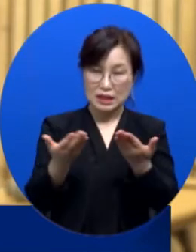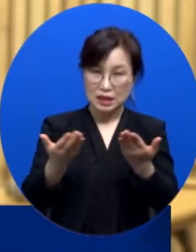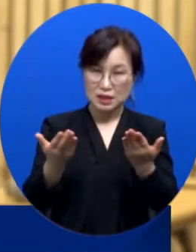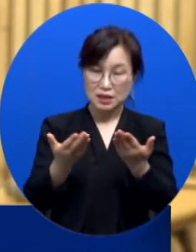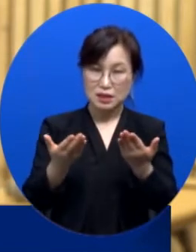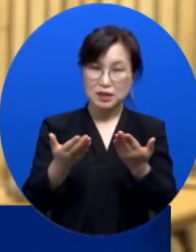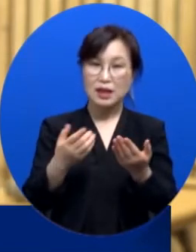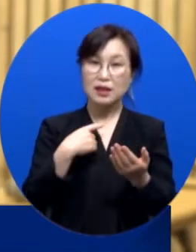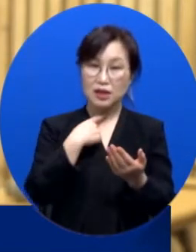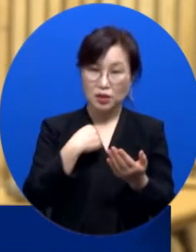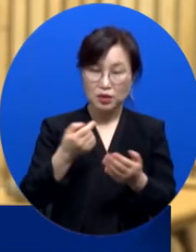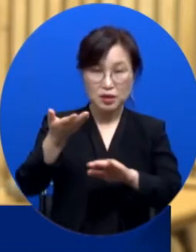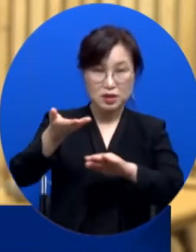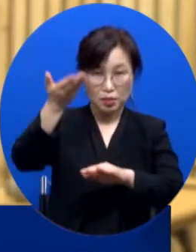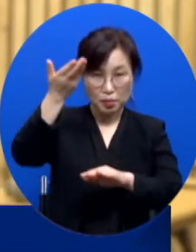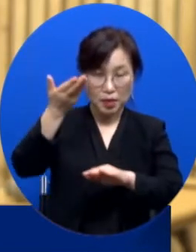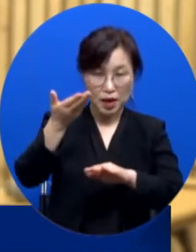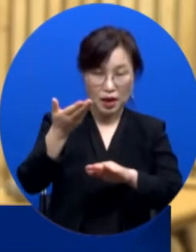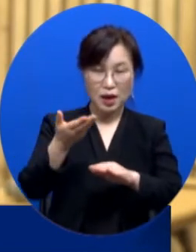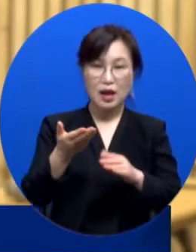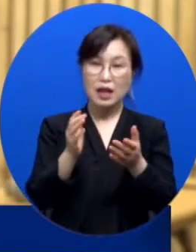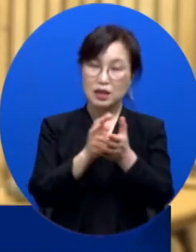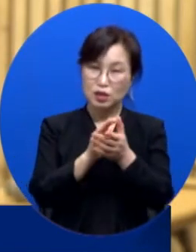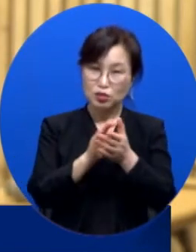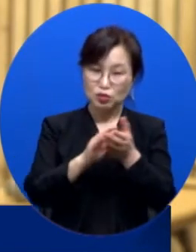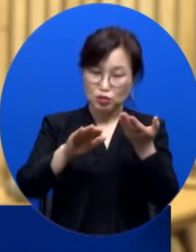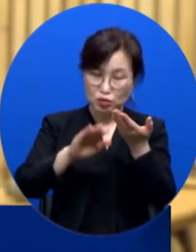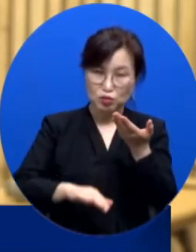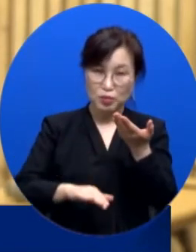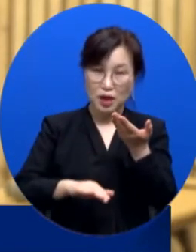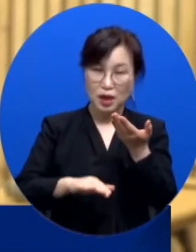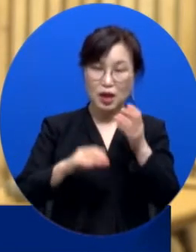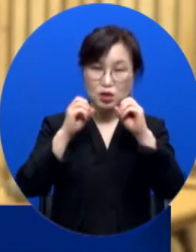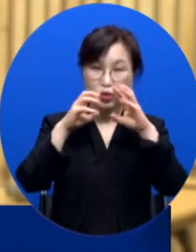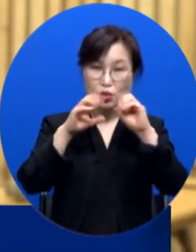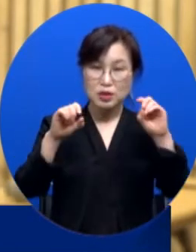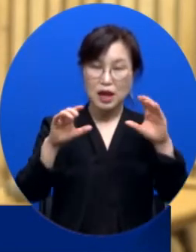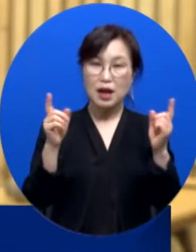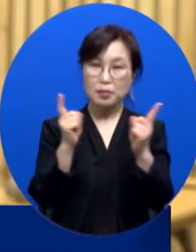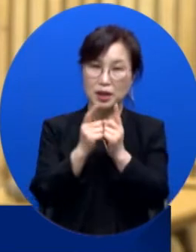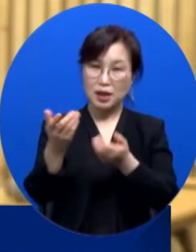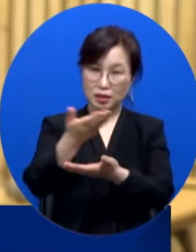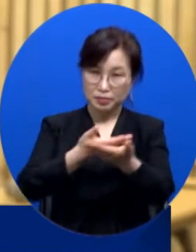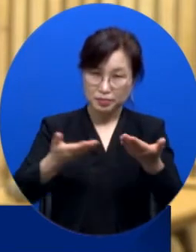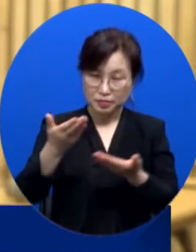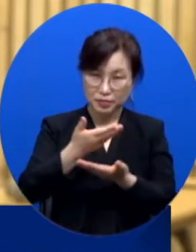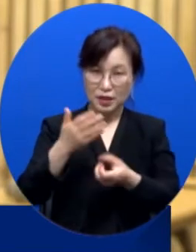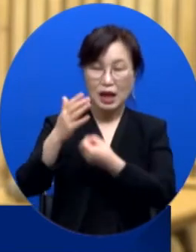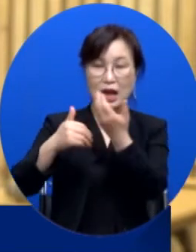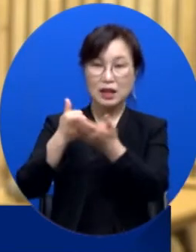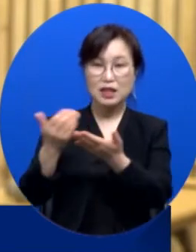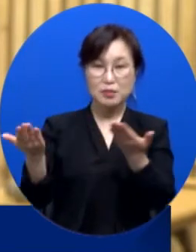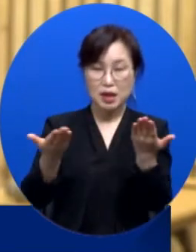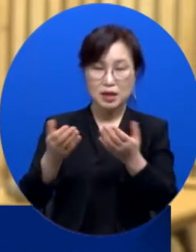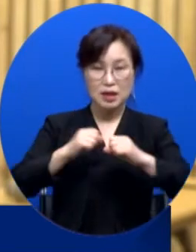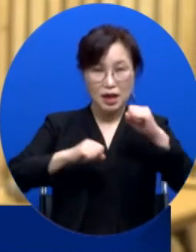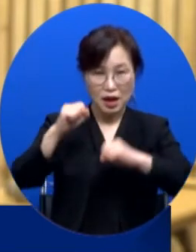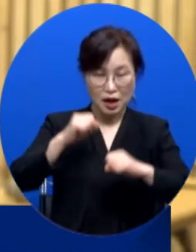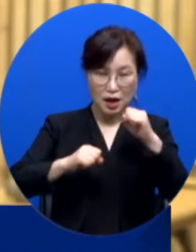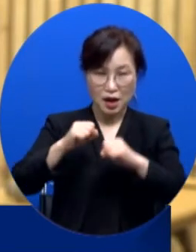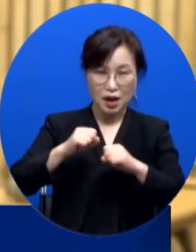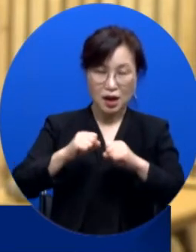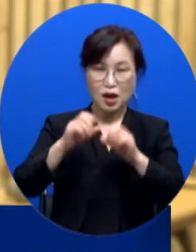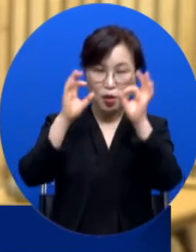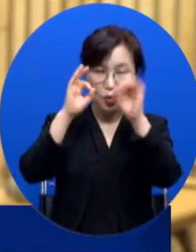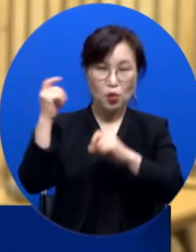동료, 후배 선교사님들과의 만남 가운데 하나님이 어떻게 일하셨는지를 듣고 싶고 그 안에서 또 저의 사역에